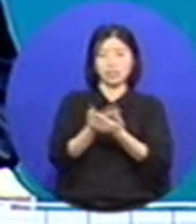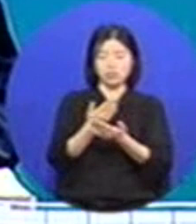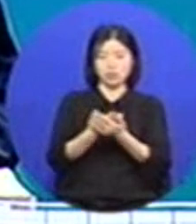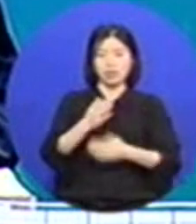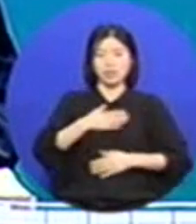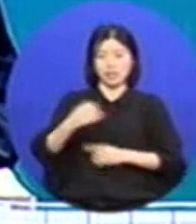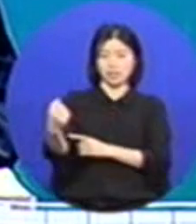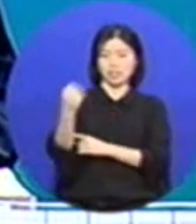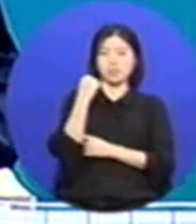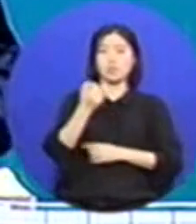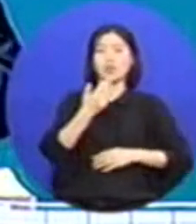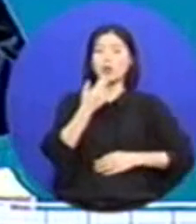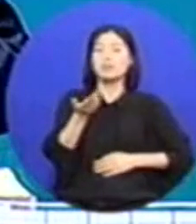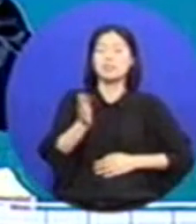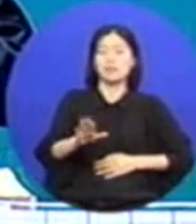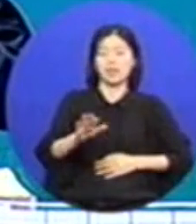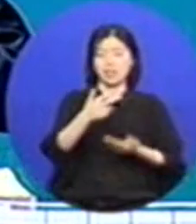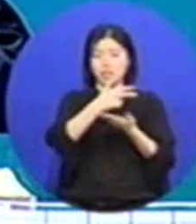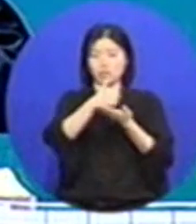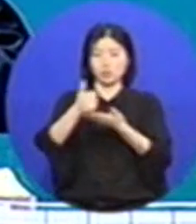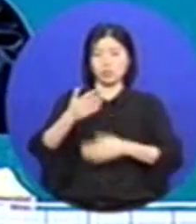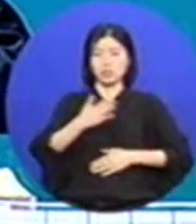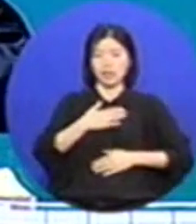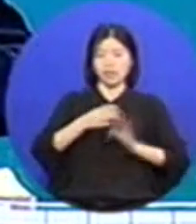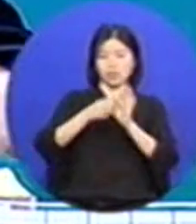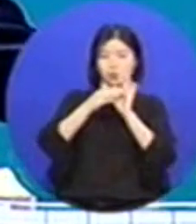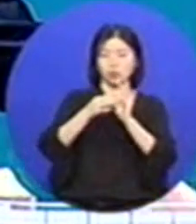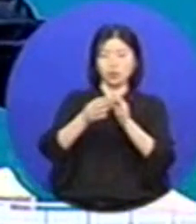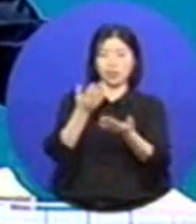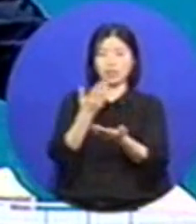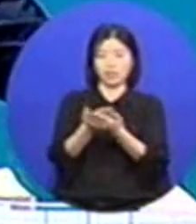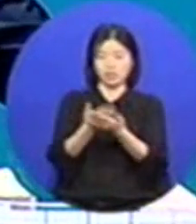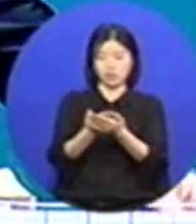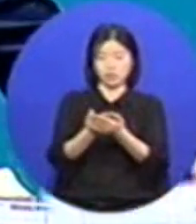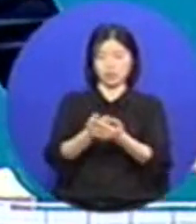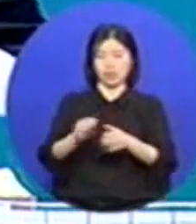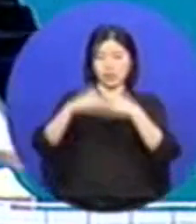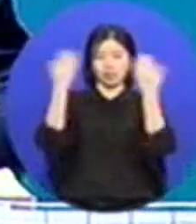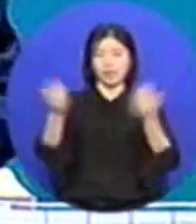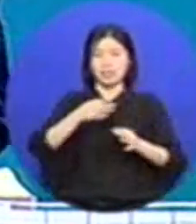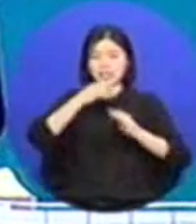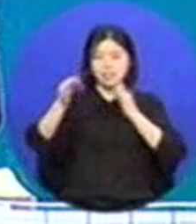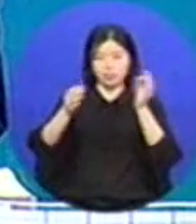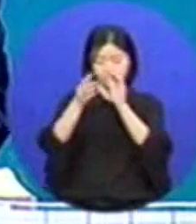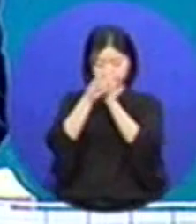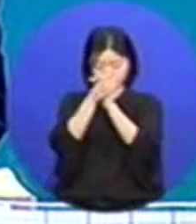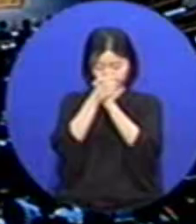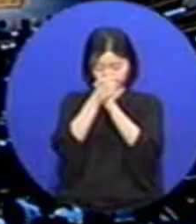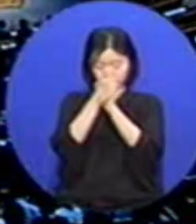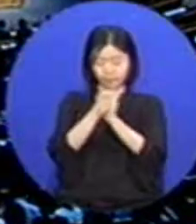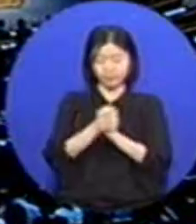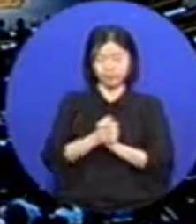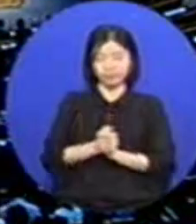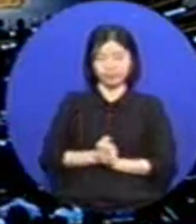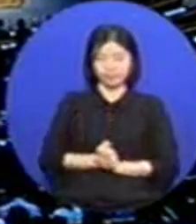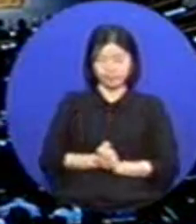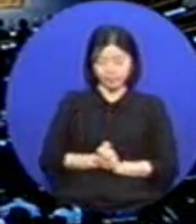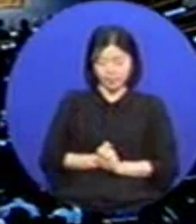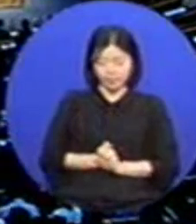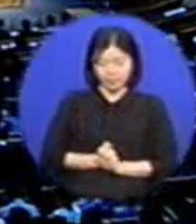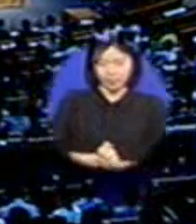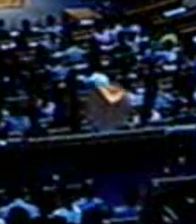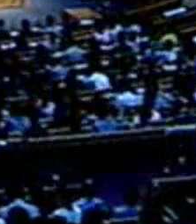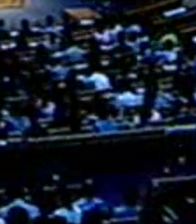없지만 주님이 나를 통해 하소서 우리 다같이 통성으로 기도하겠습니다 은혜와 사랑에 충만하신